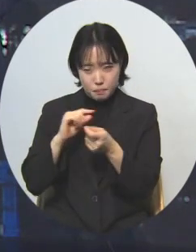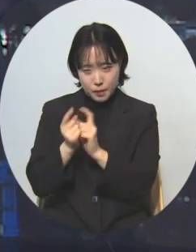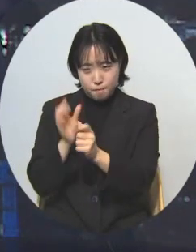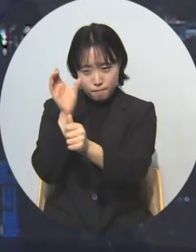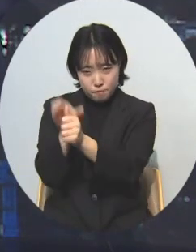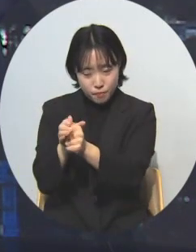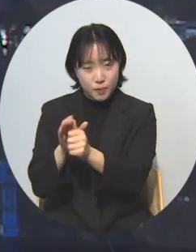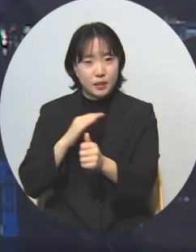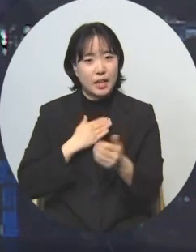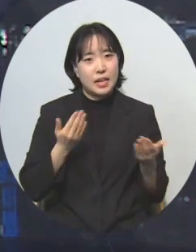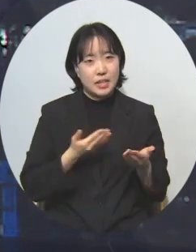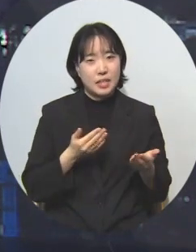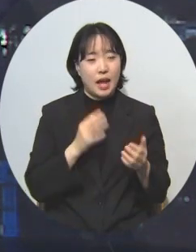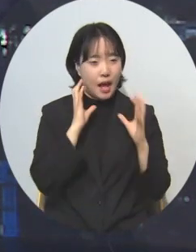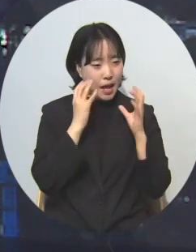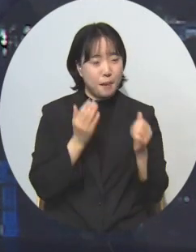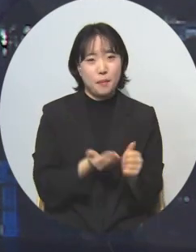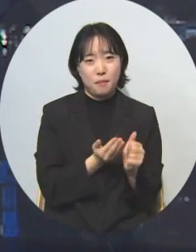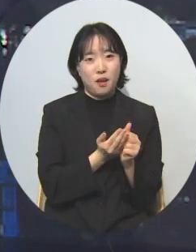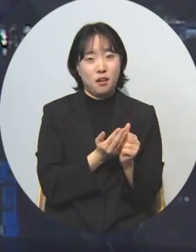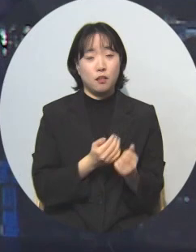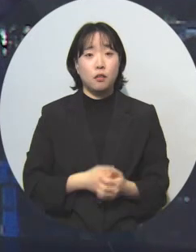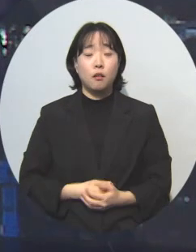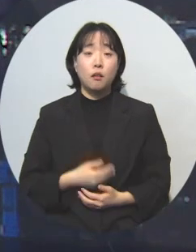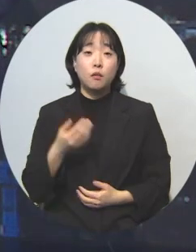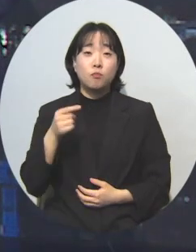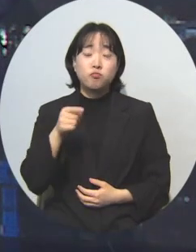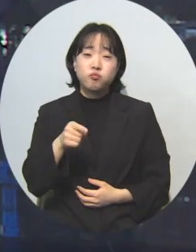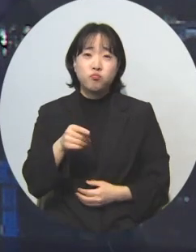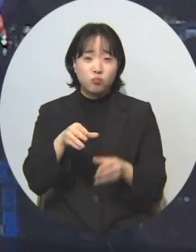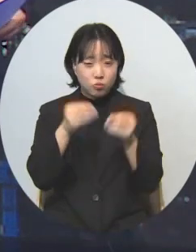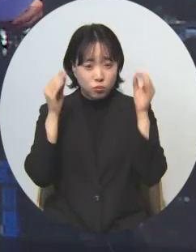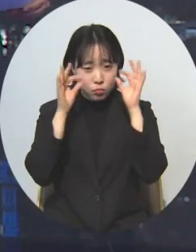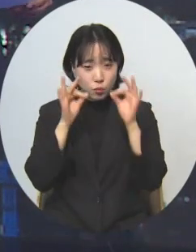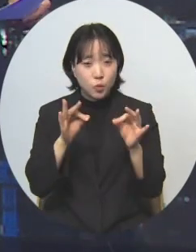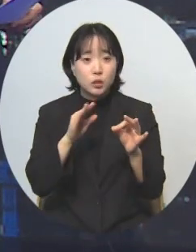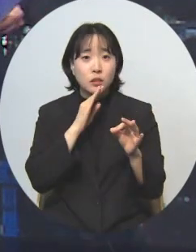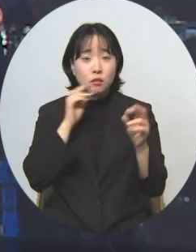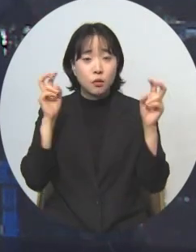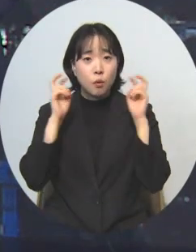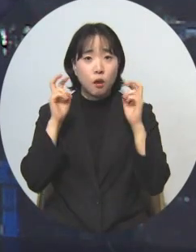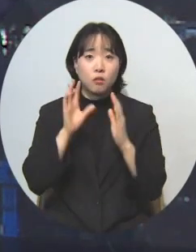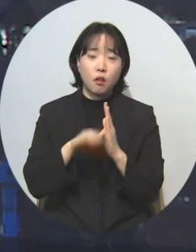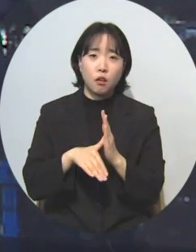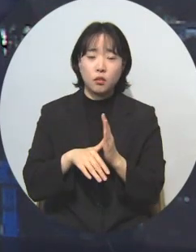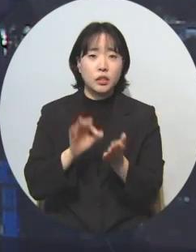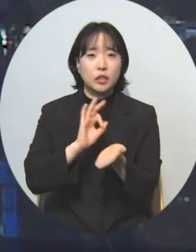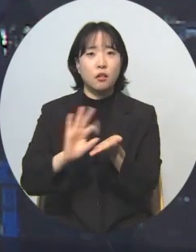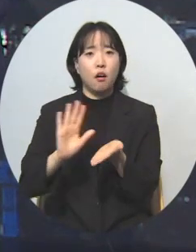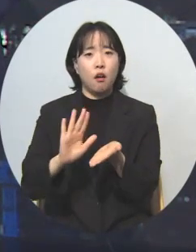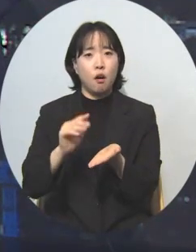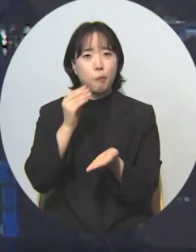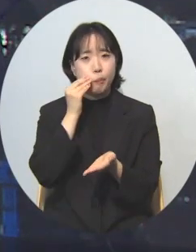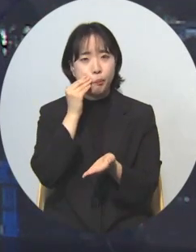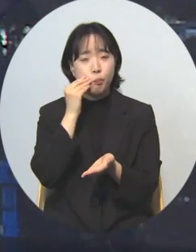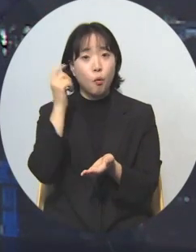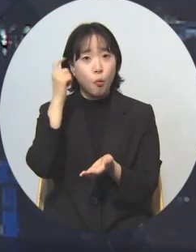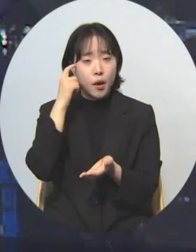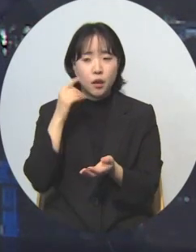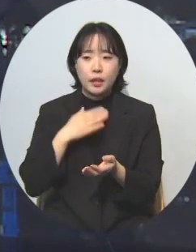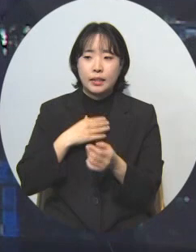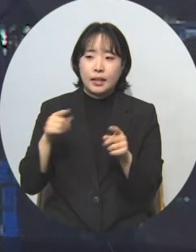제도죠 자 그런데 현장 조사 결과 근로자 25.6% 동료들에게 부담을